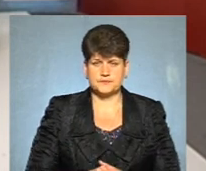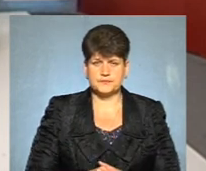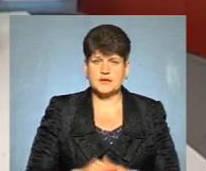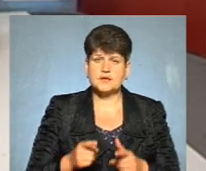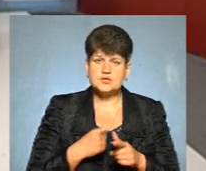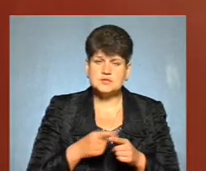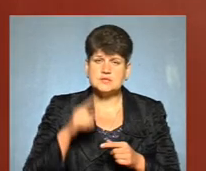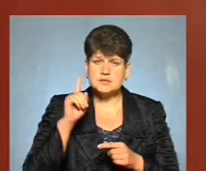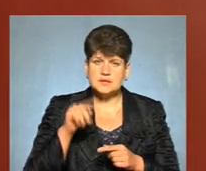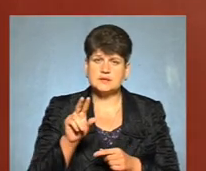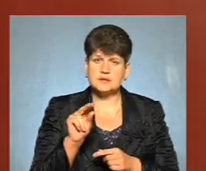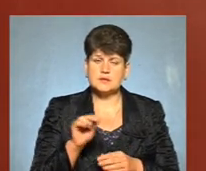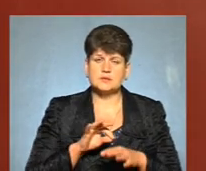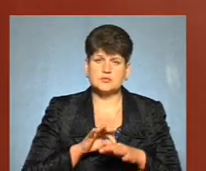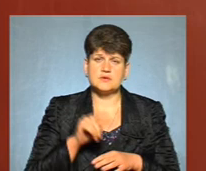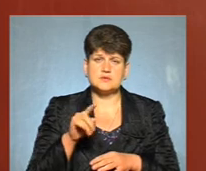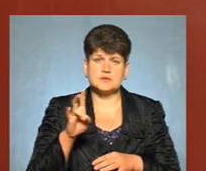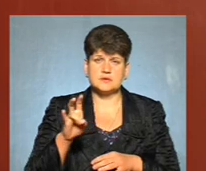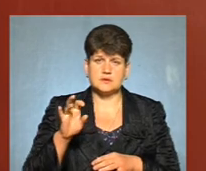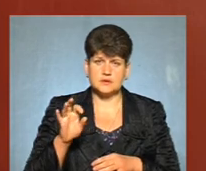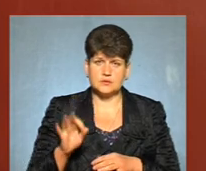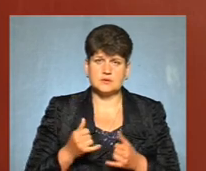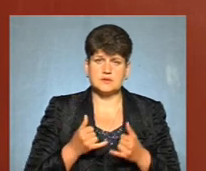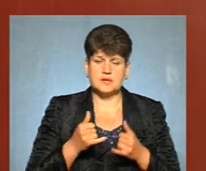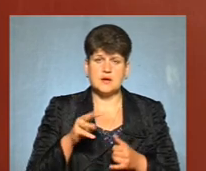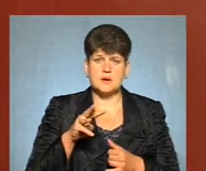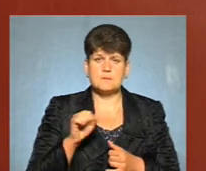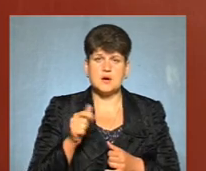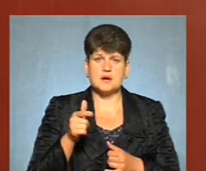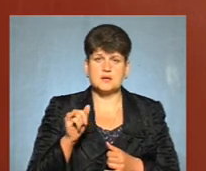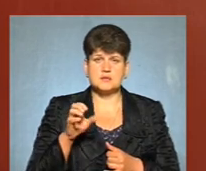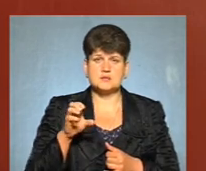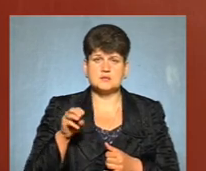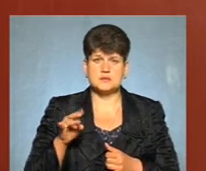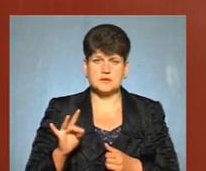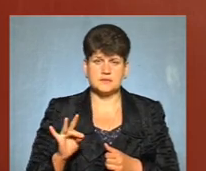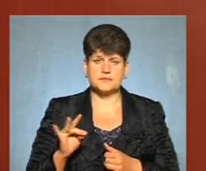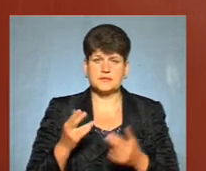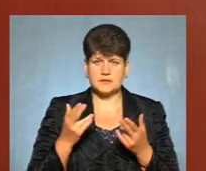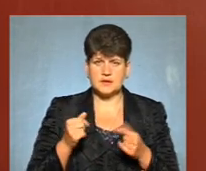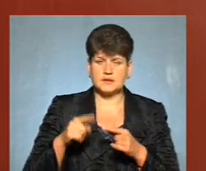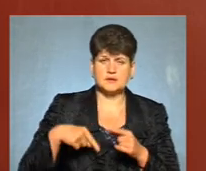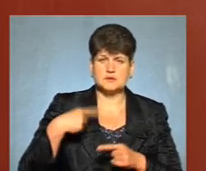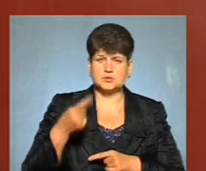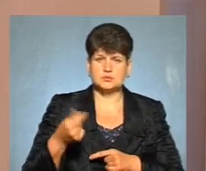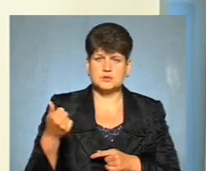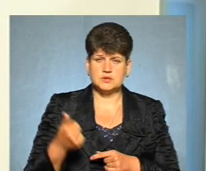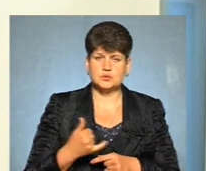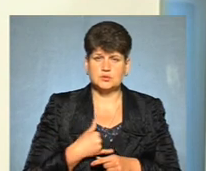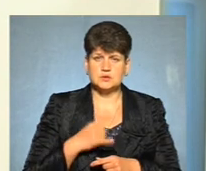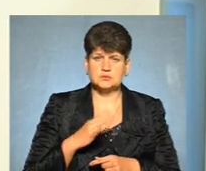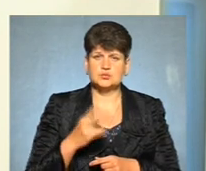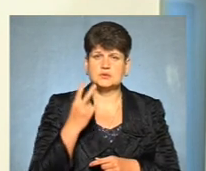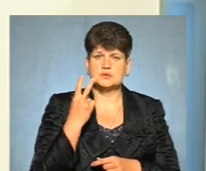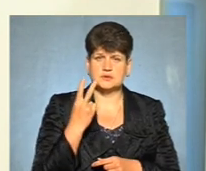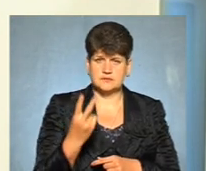дати для проведення зовнішнього незалежного оцінювання для магістрів? Так, буквально вже наступного тижня у нас відбудеться 2